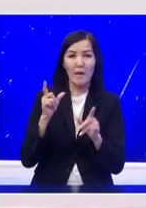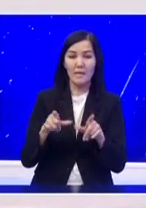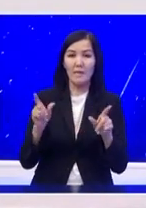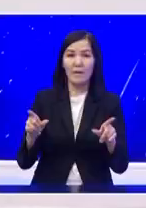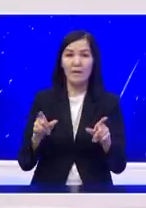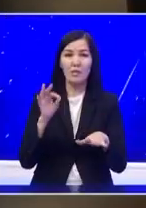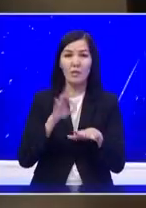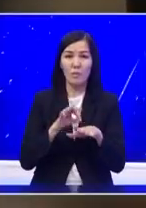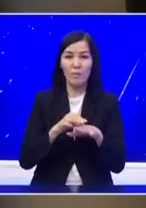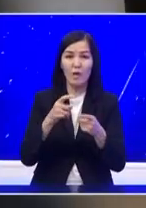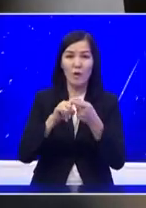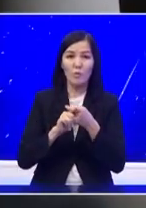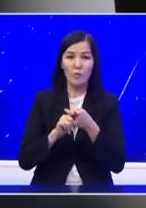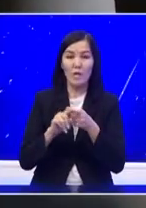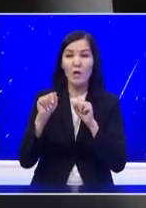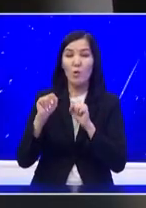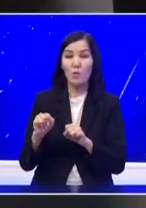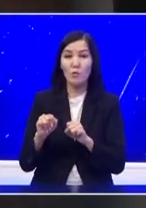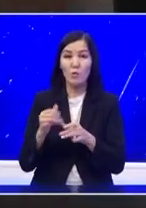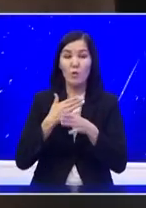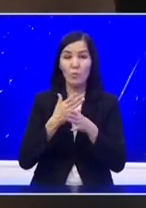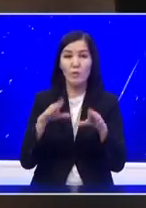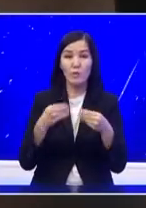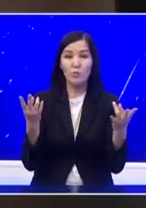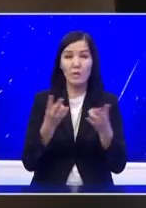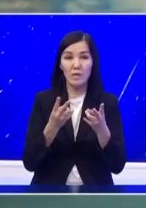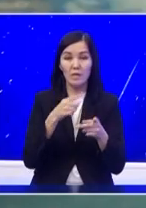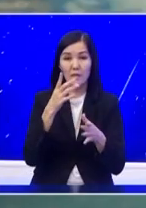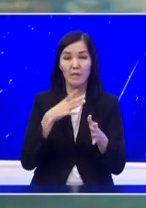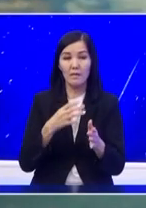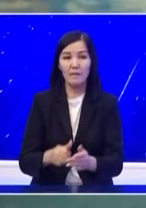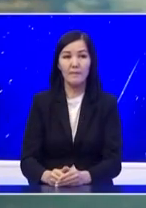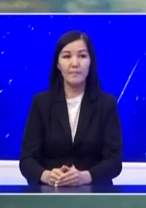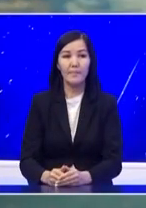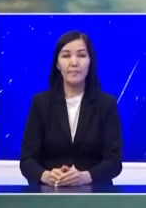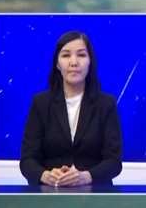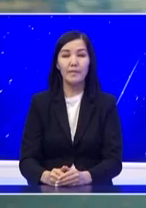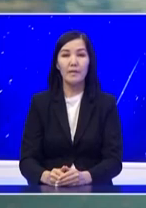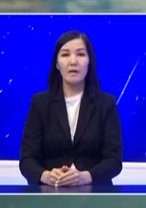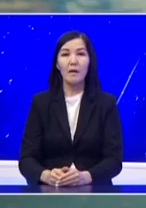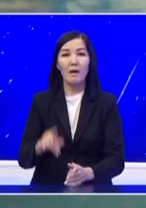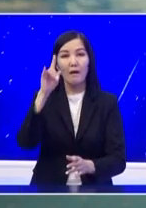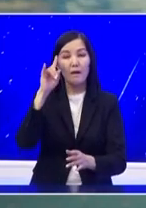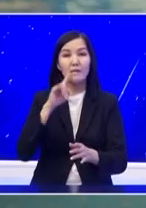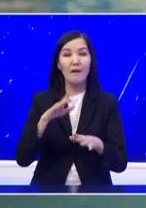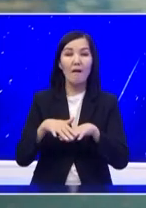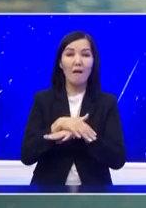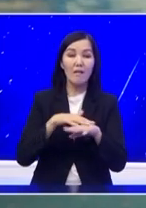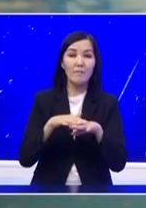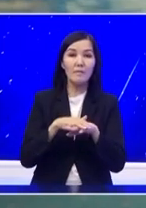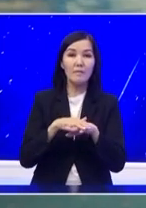науқас жандарды жұқпалы індеттен арашалауға шақырды. Дана халқымыз көп